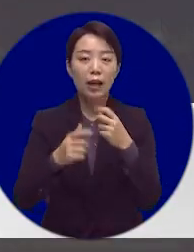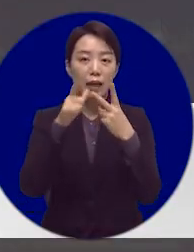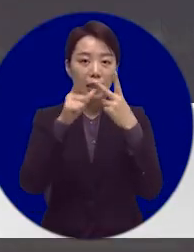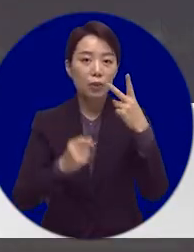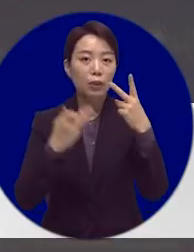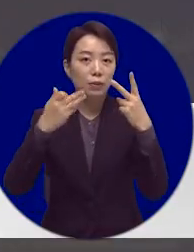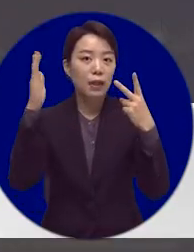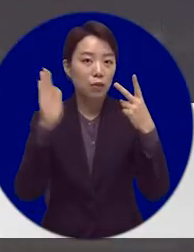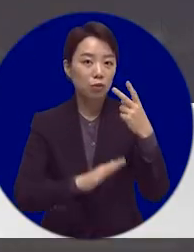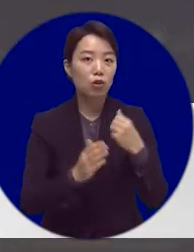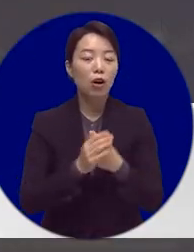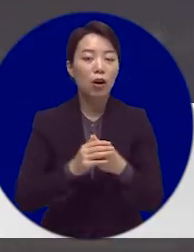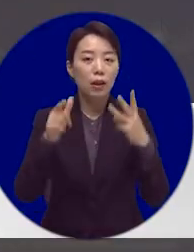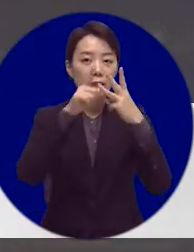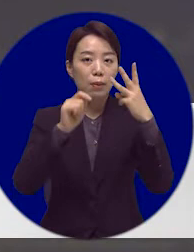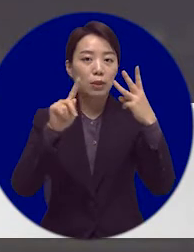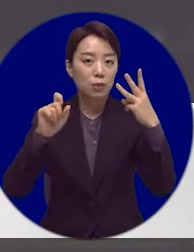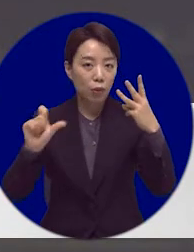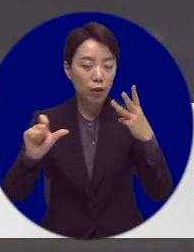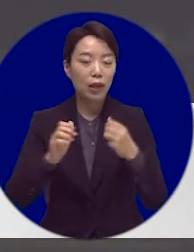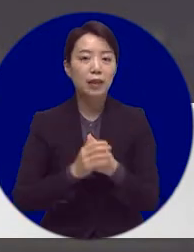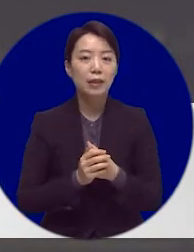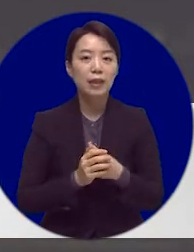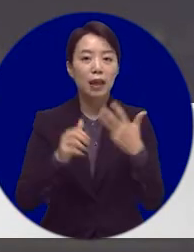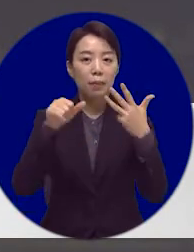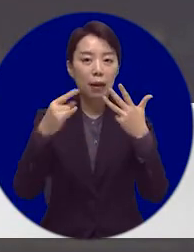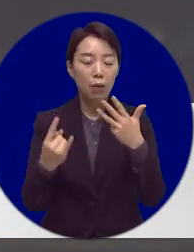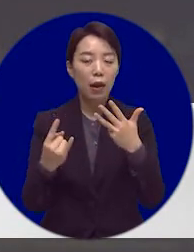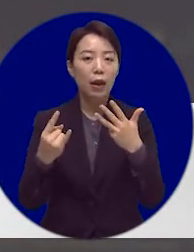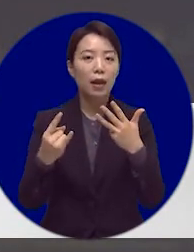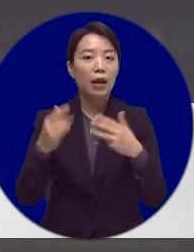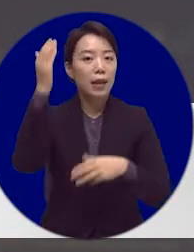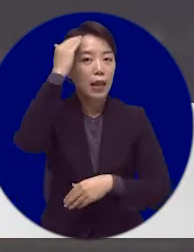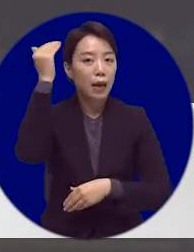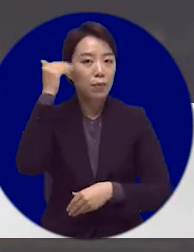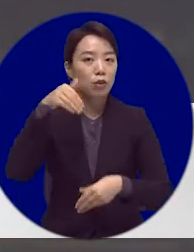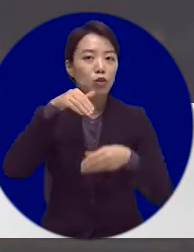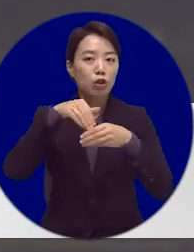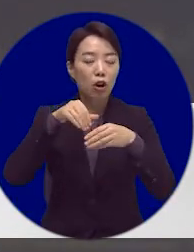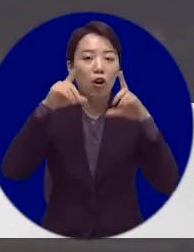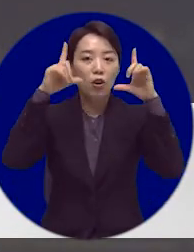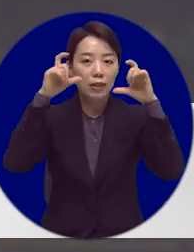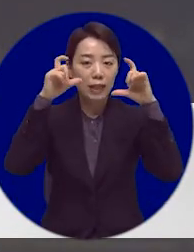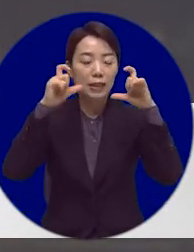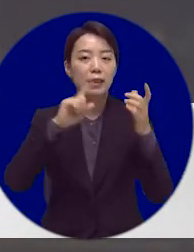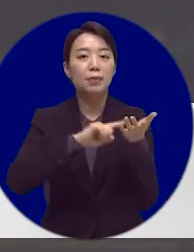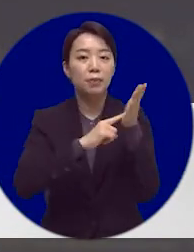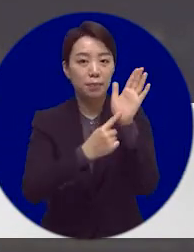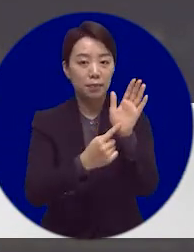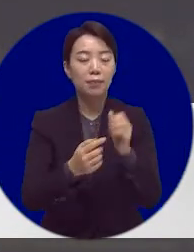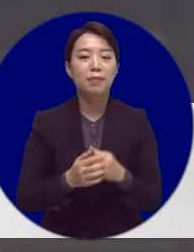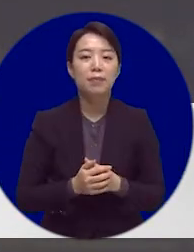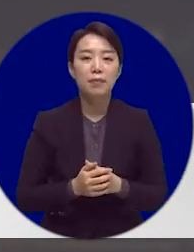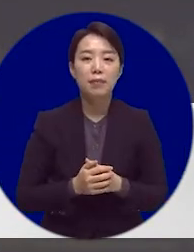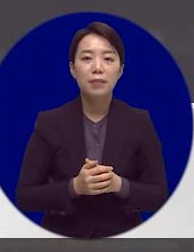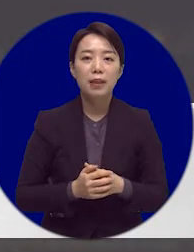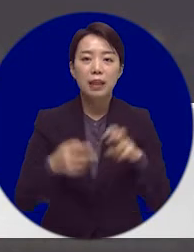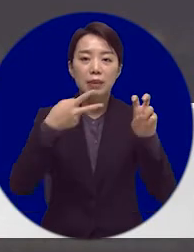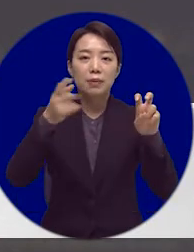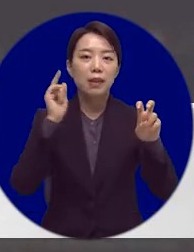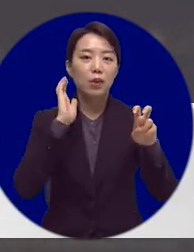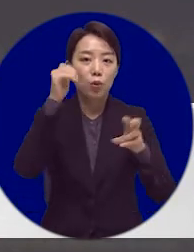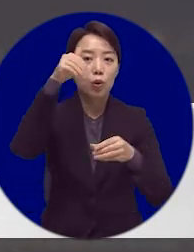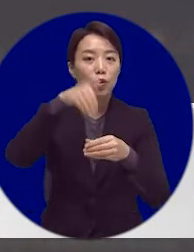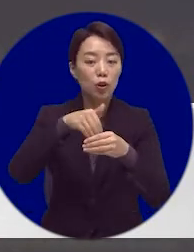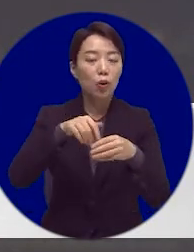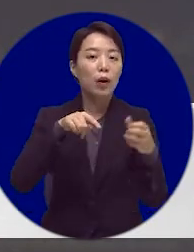중앙선거관리위원회가 2월 14일부터 3월 15일까지 제8회 대한민국 선거사진 공모전을 개최합니다.